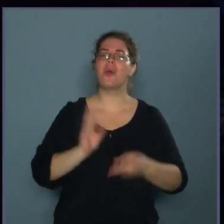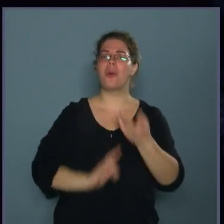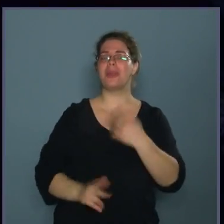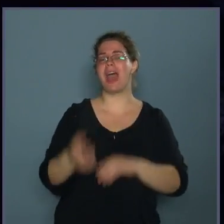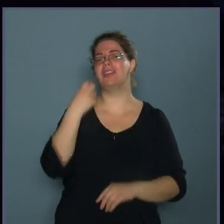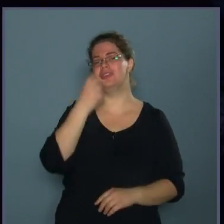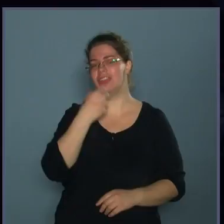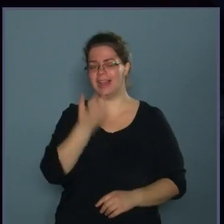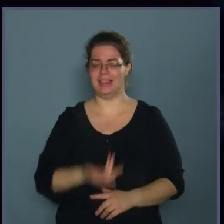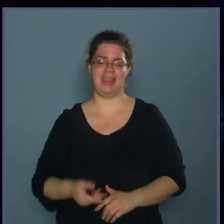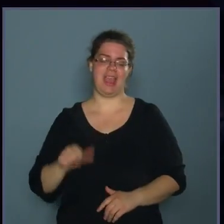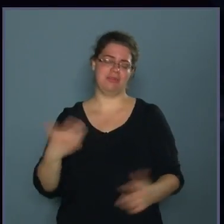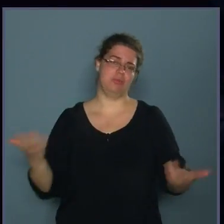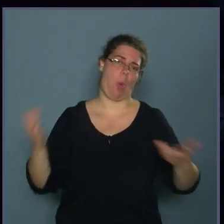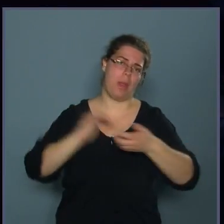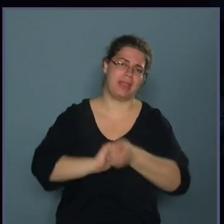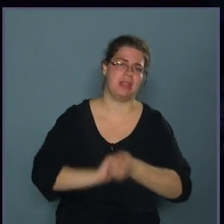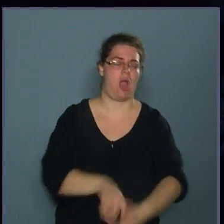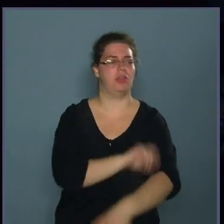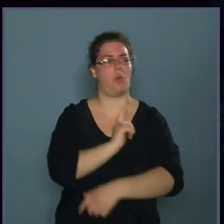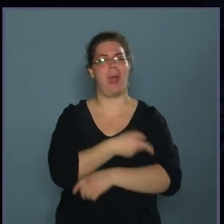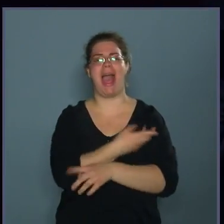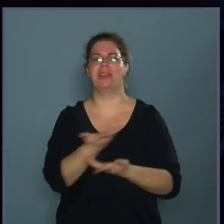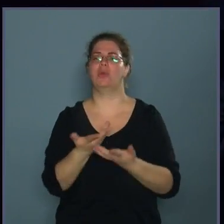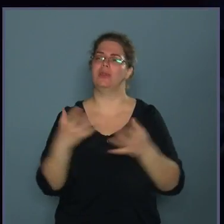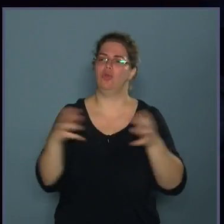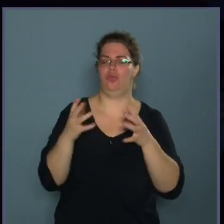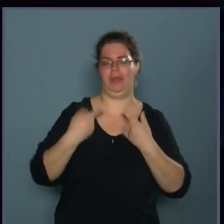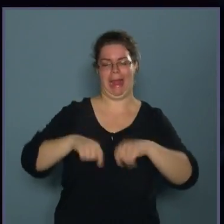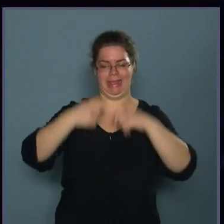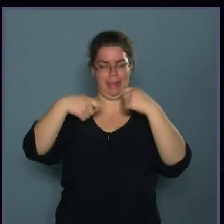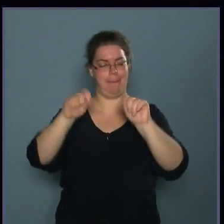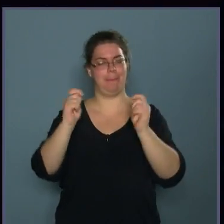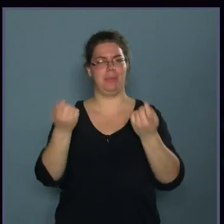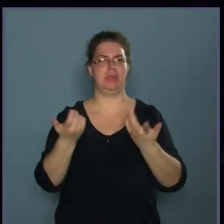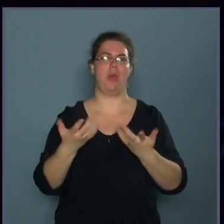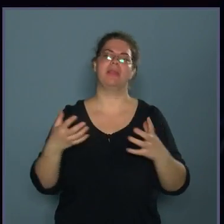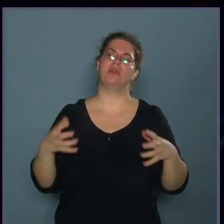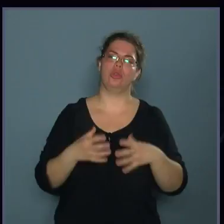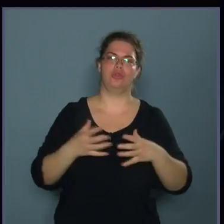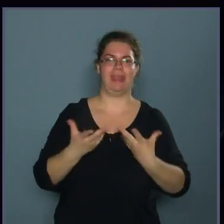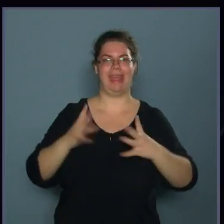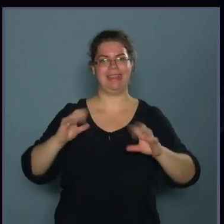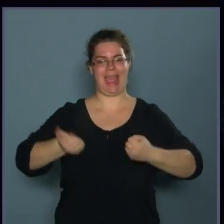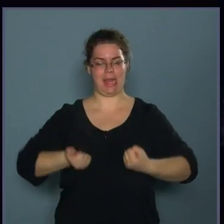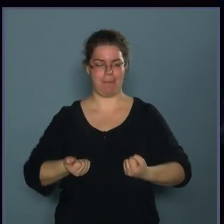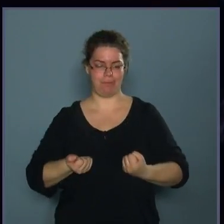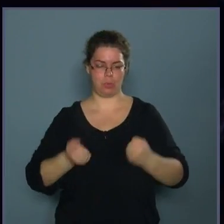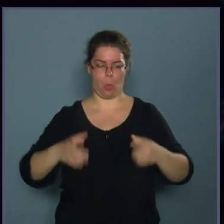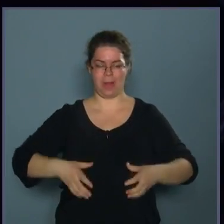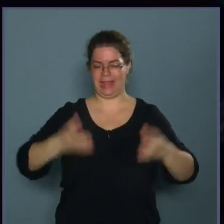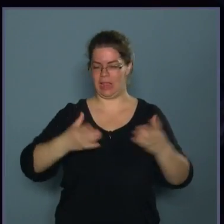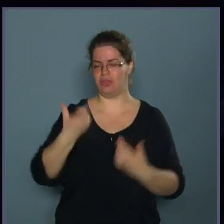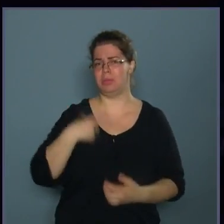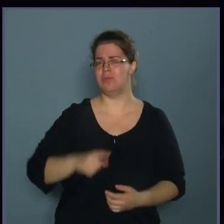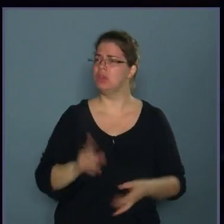Csili az egy összetartó erő, egy közösséget építő, egy közösséget teremtő létesítmény